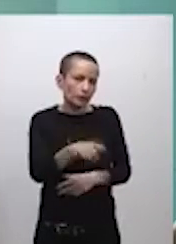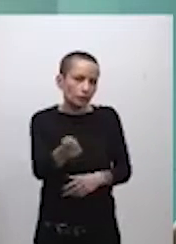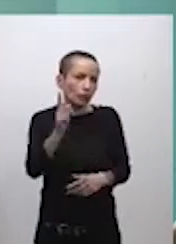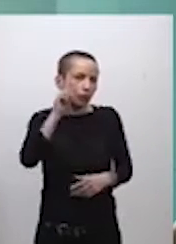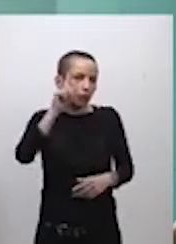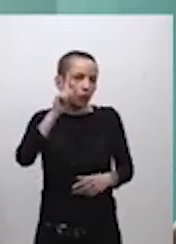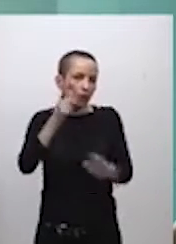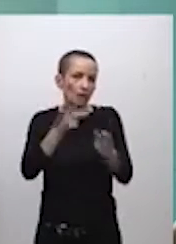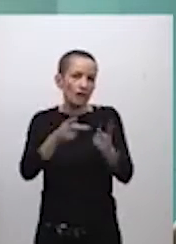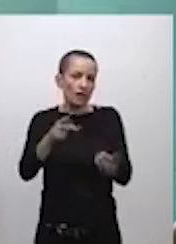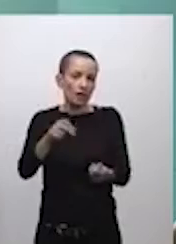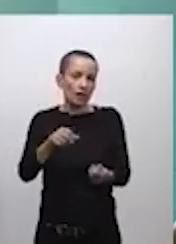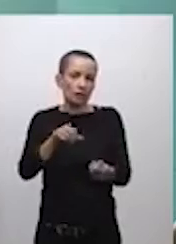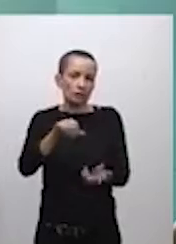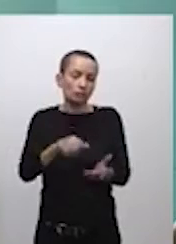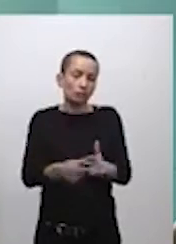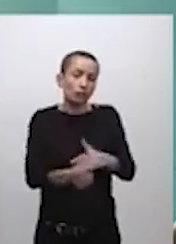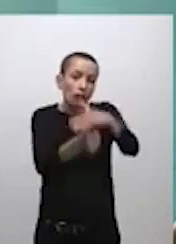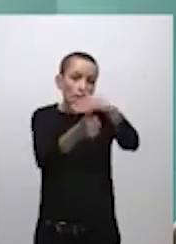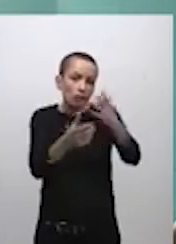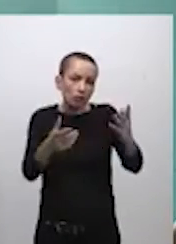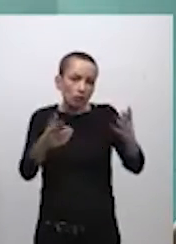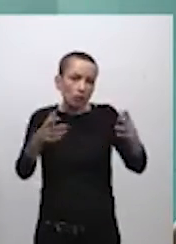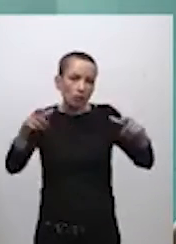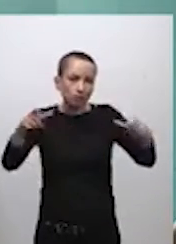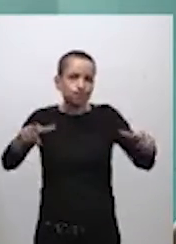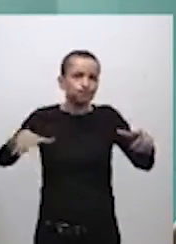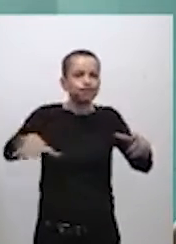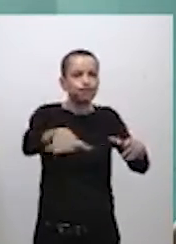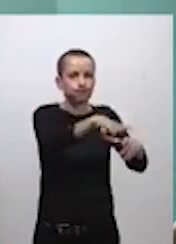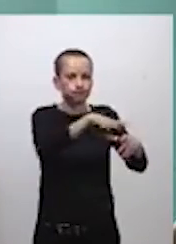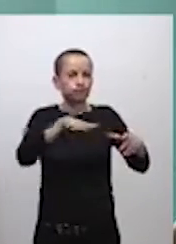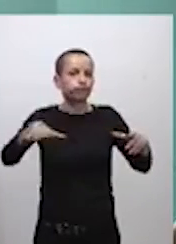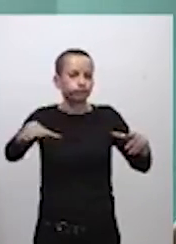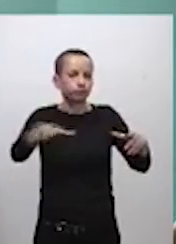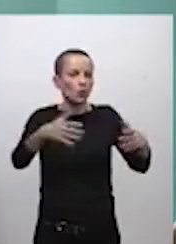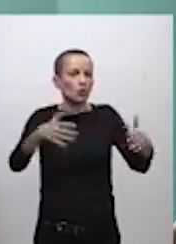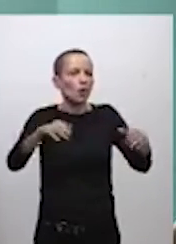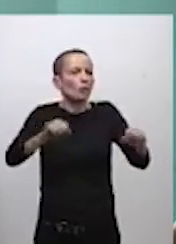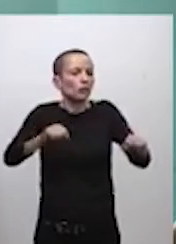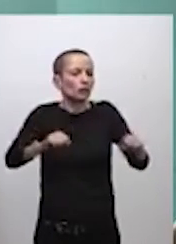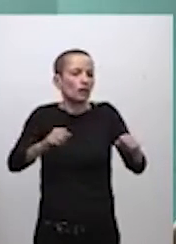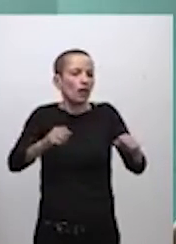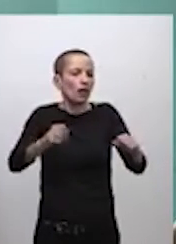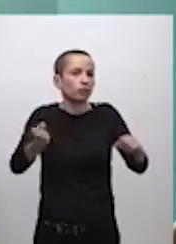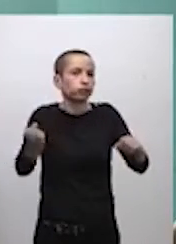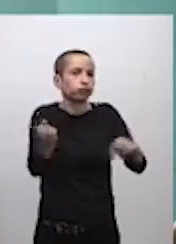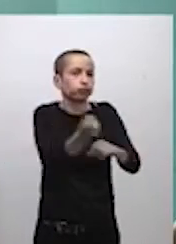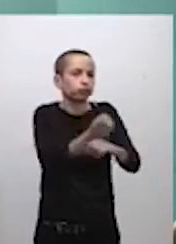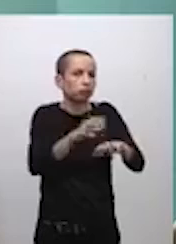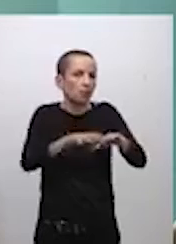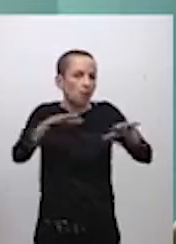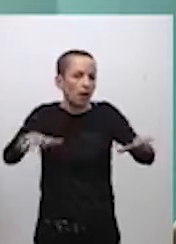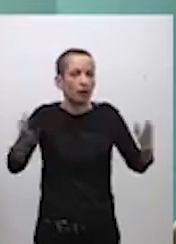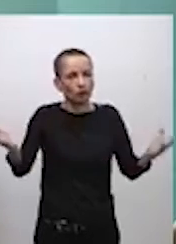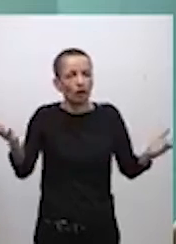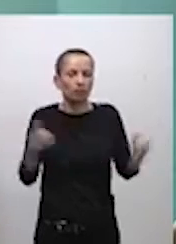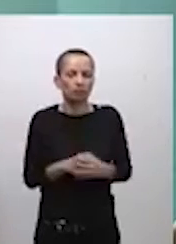la ville-centre qui représente un gros potentiel, un gros gisement. Mais donc